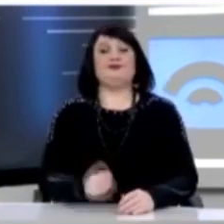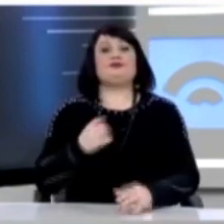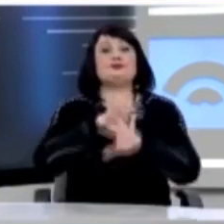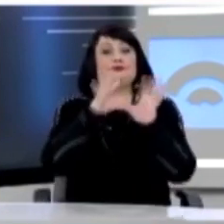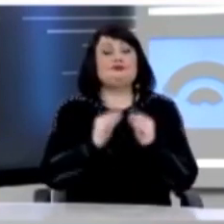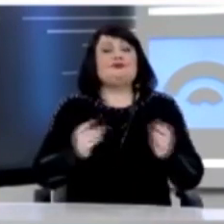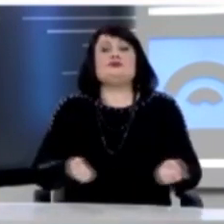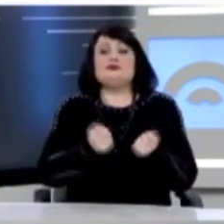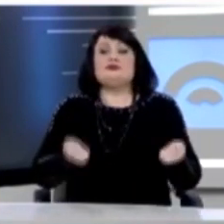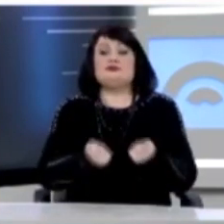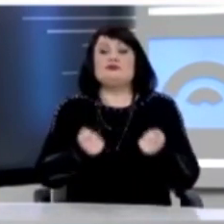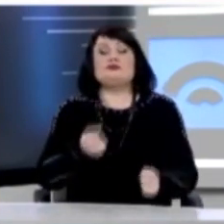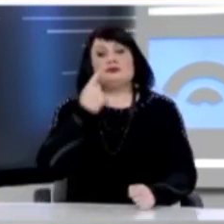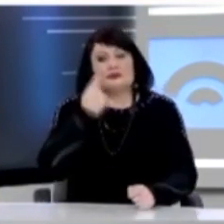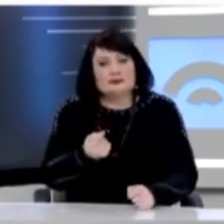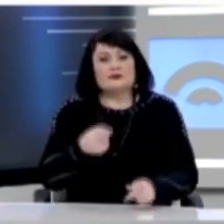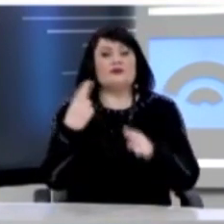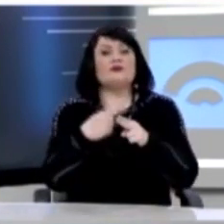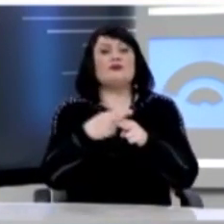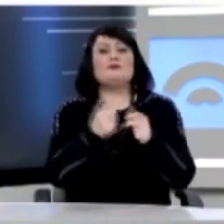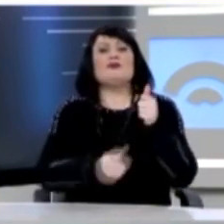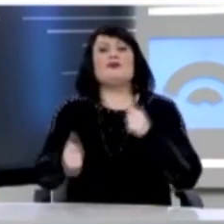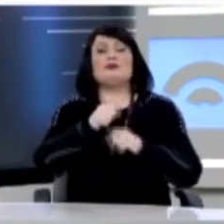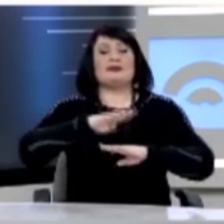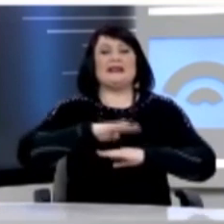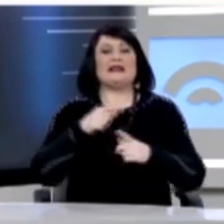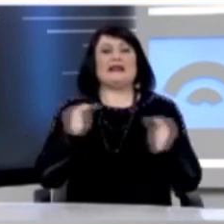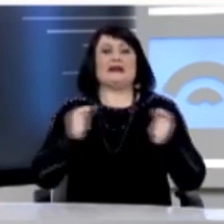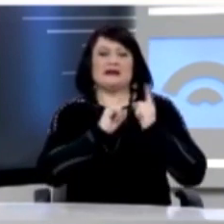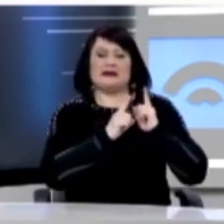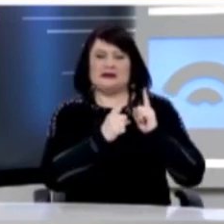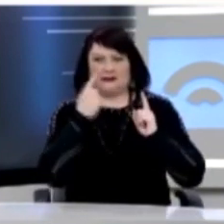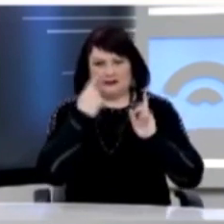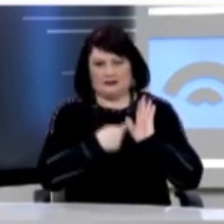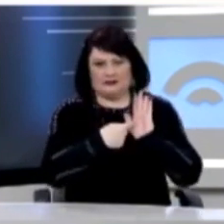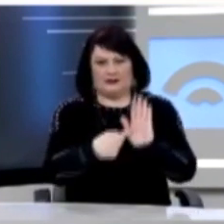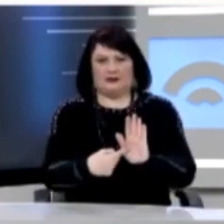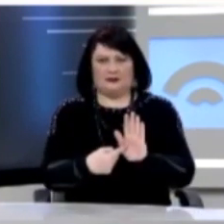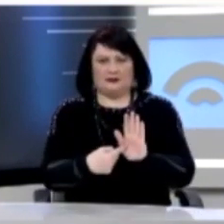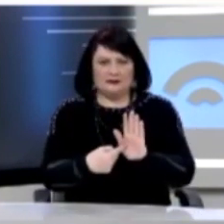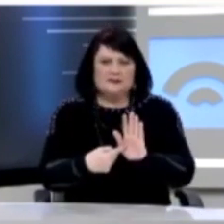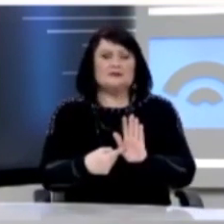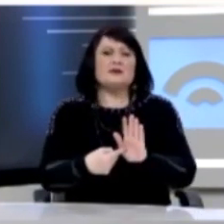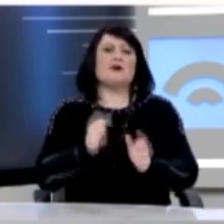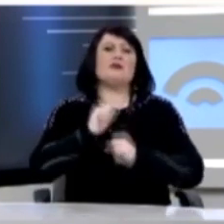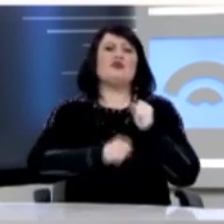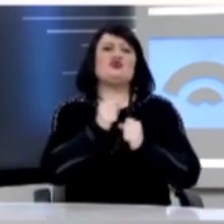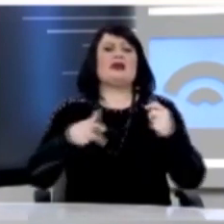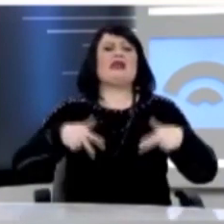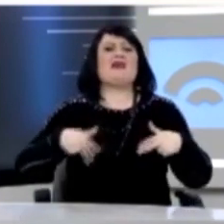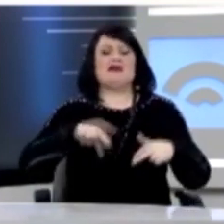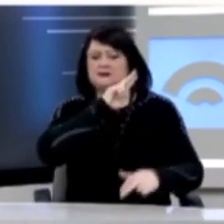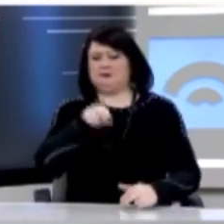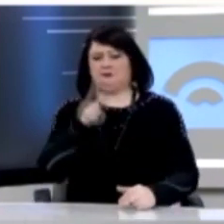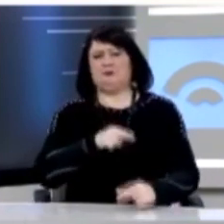αυτές βάζουν σε πρώτο πλάνο τον ατοϊκό χαρακτήρα της συμφωνίας και ακυρώνουν την προσπάθεια της